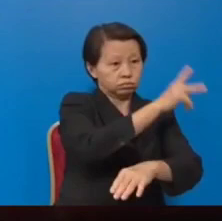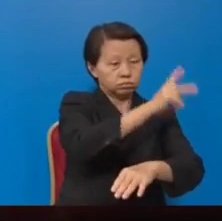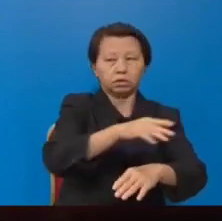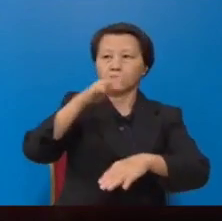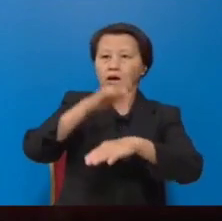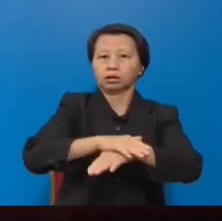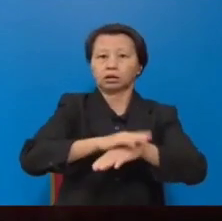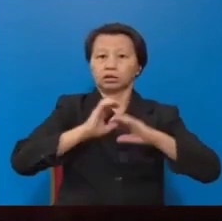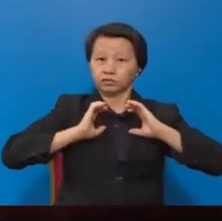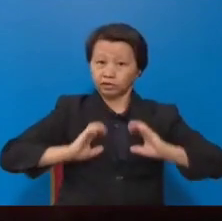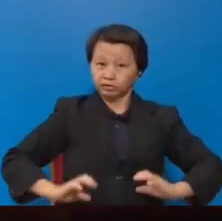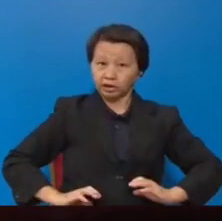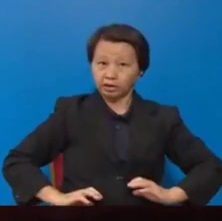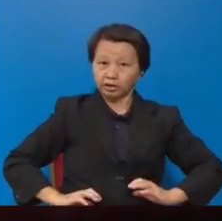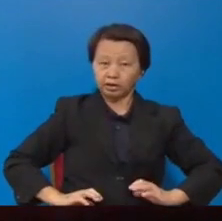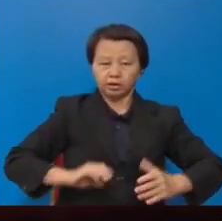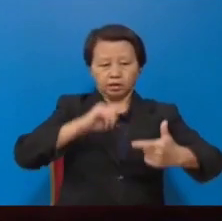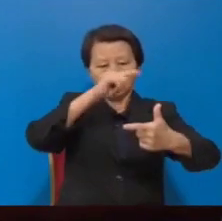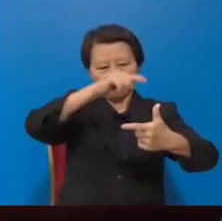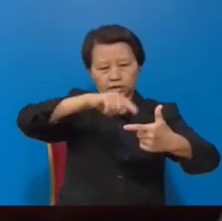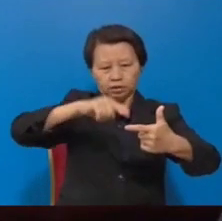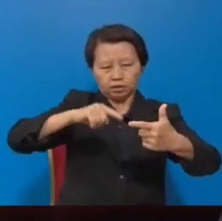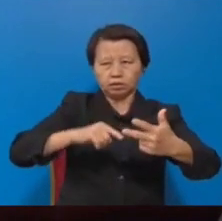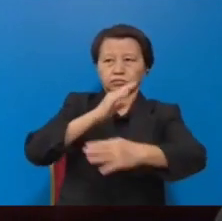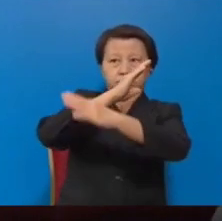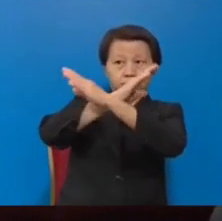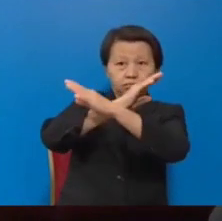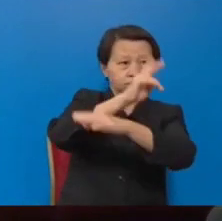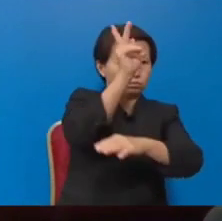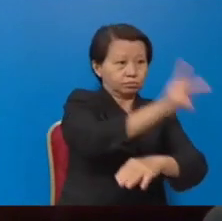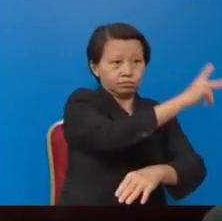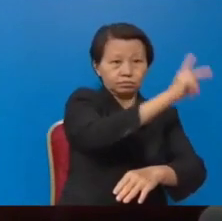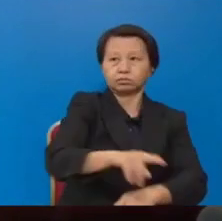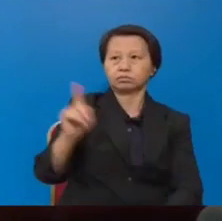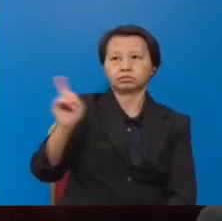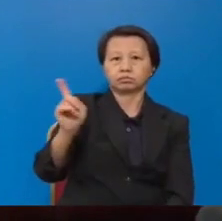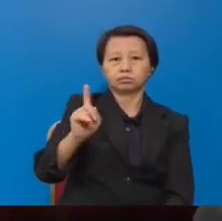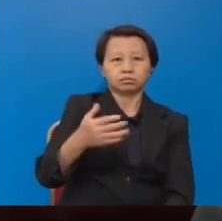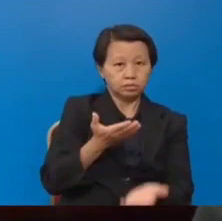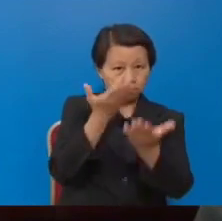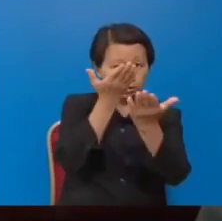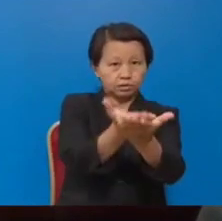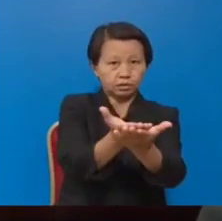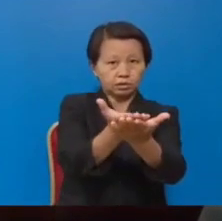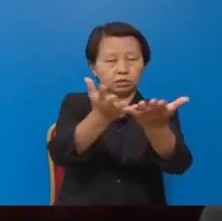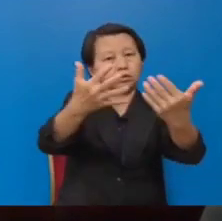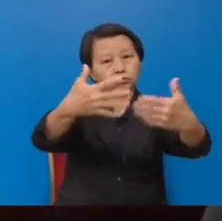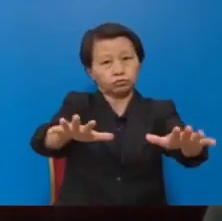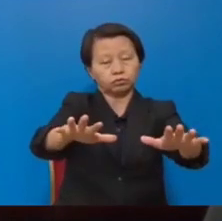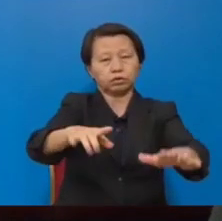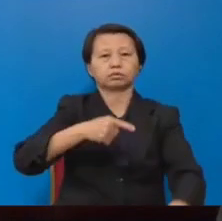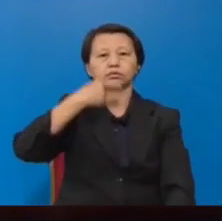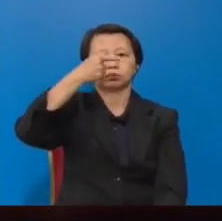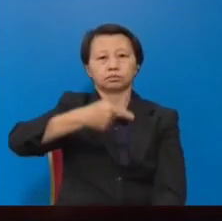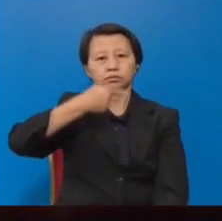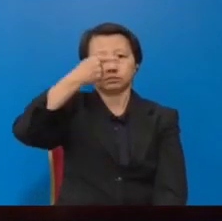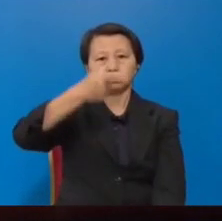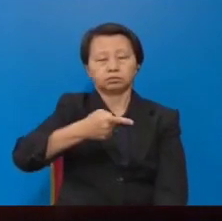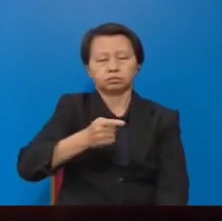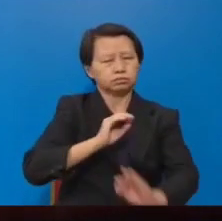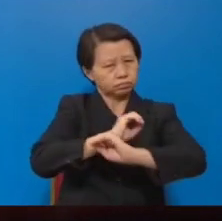kecacatan ke semua larangan mengenai diskriminasi sebagaimana yang dicanangkan telah pun dinyatakan